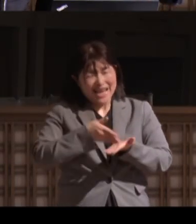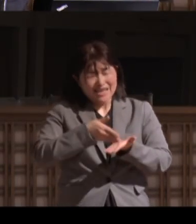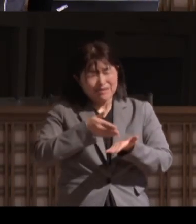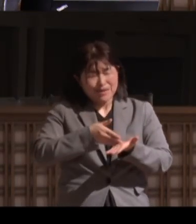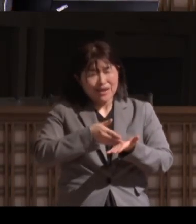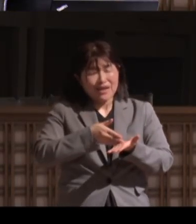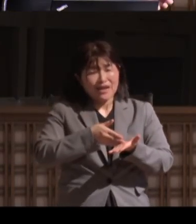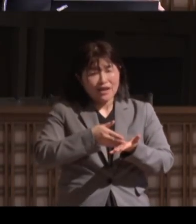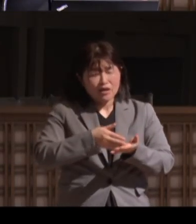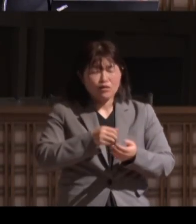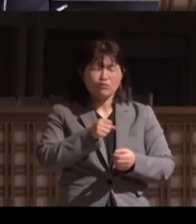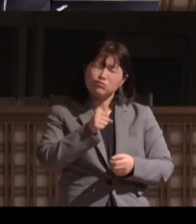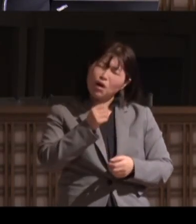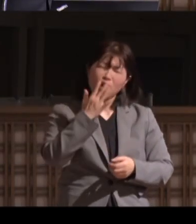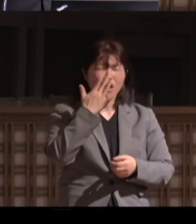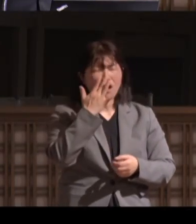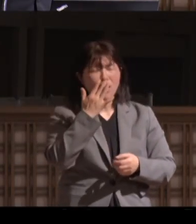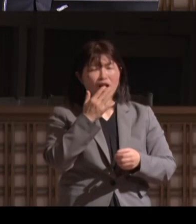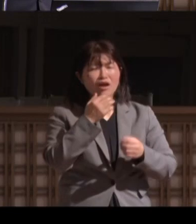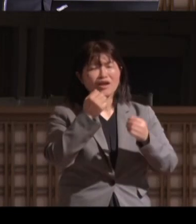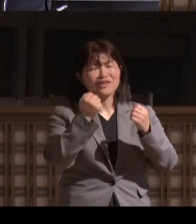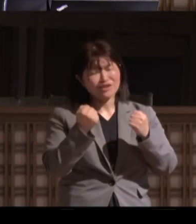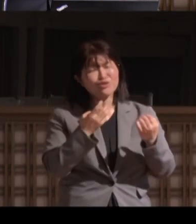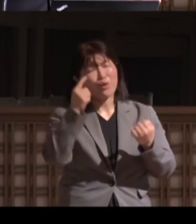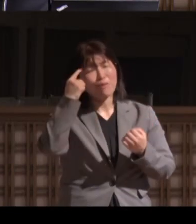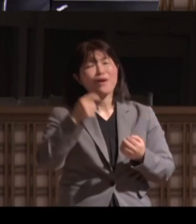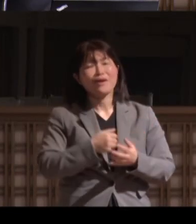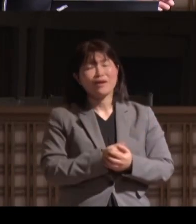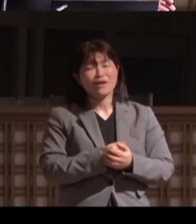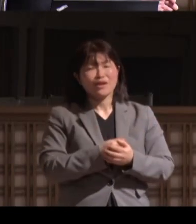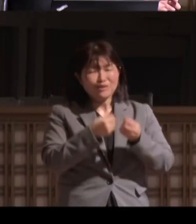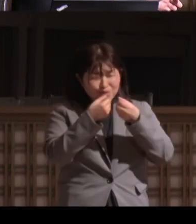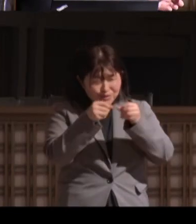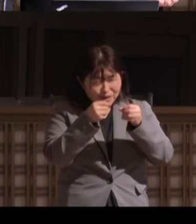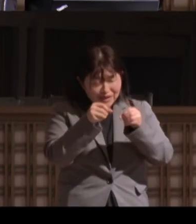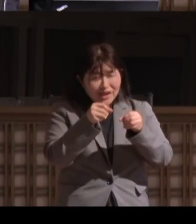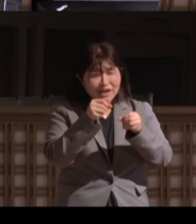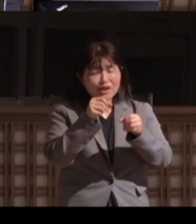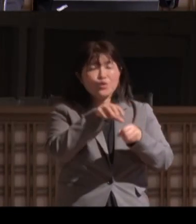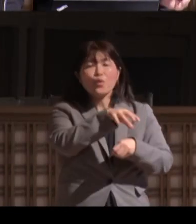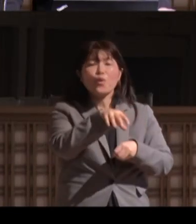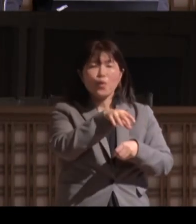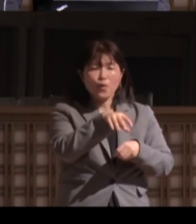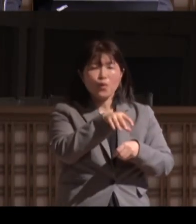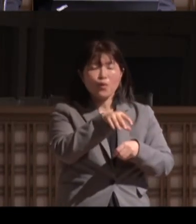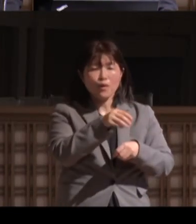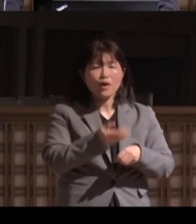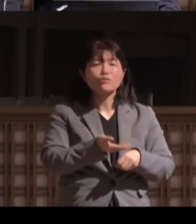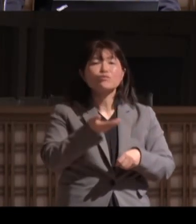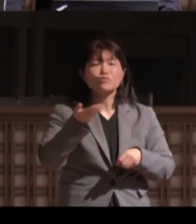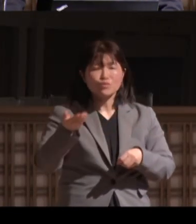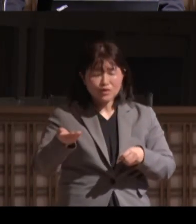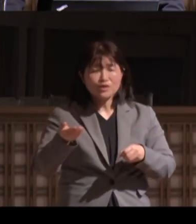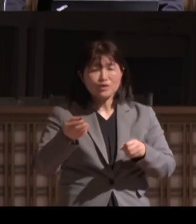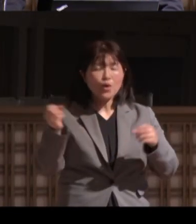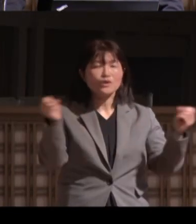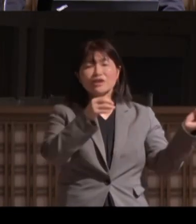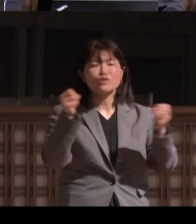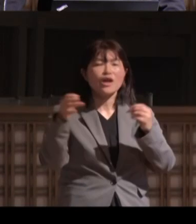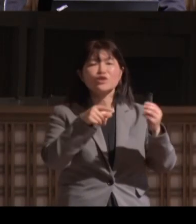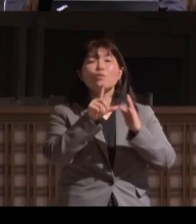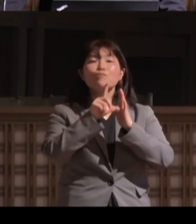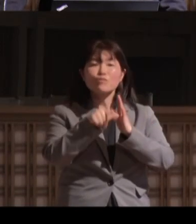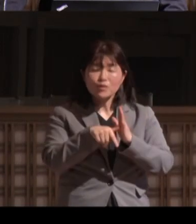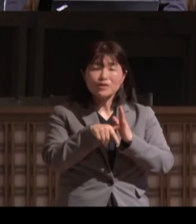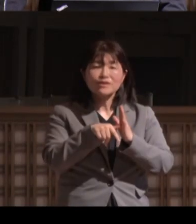ねおそらくよくわからないとおっしゃると思いますあ具体的なところは次のディスカッションの方でです